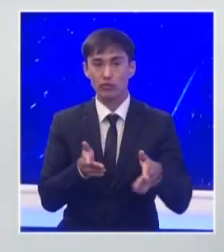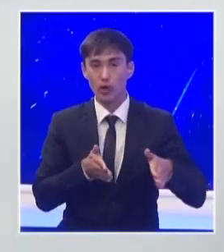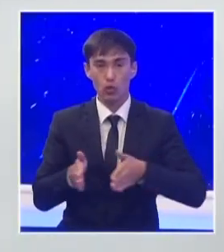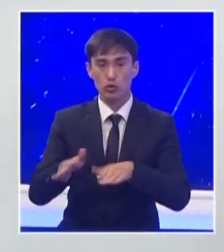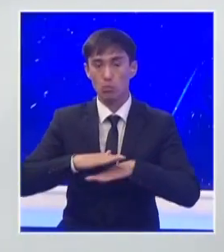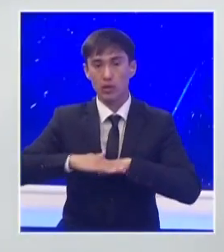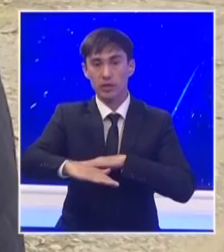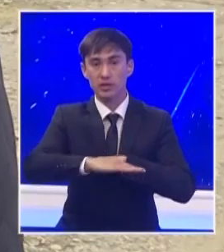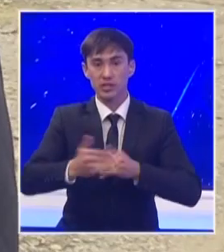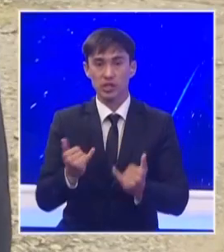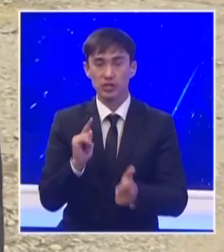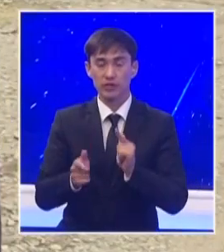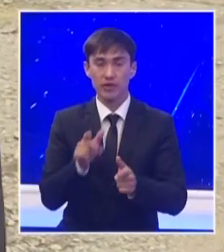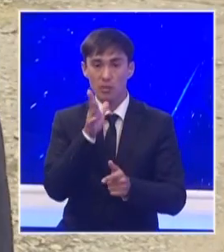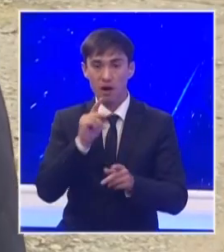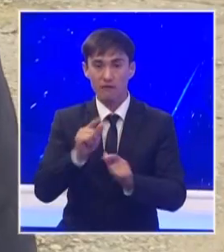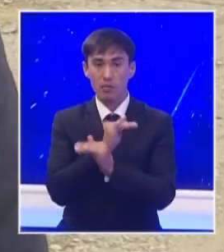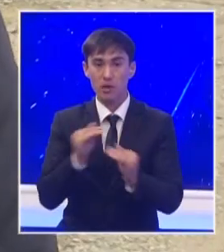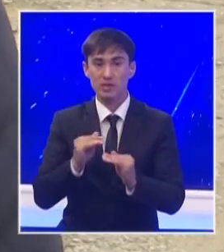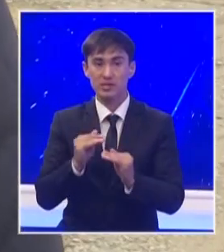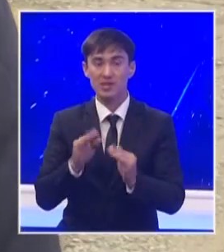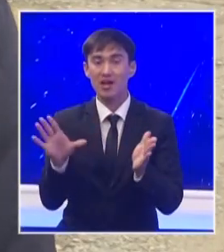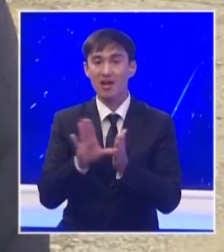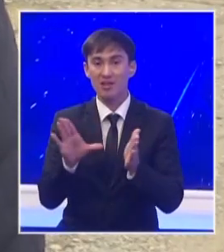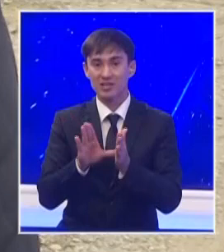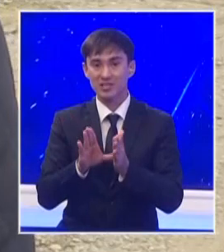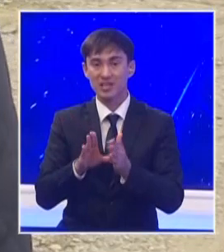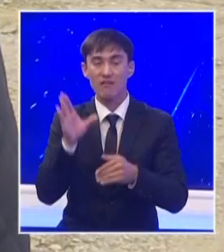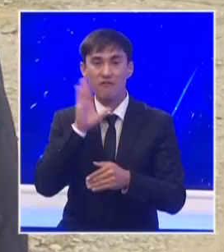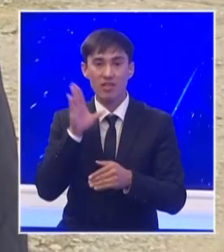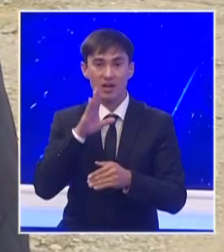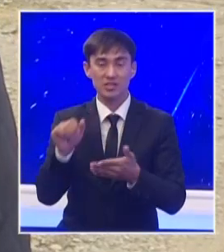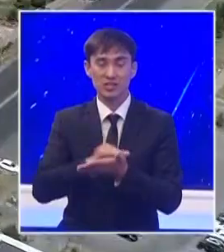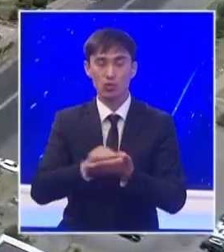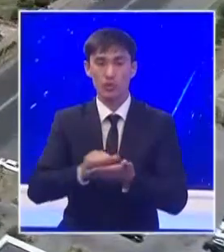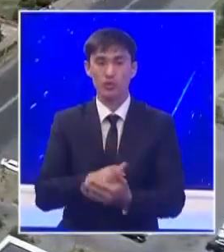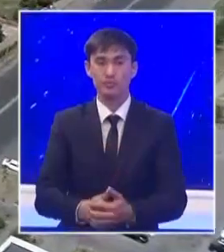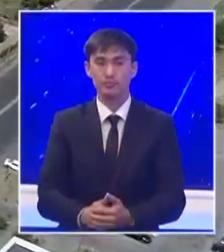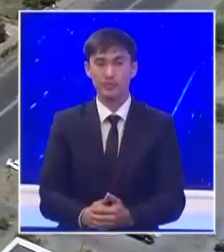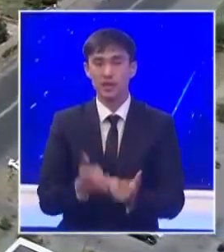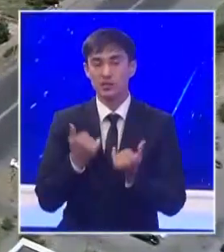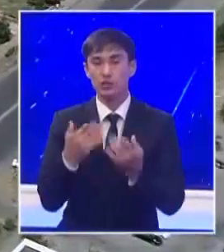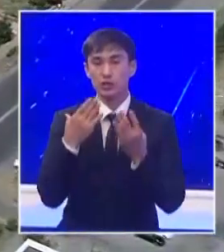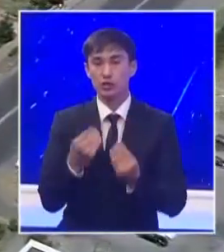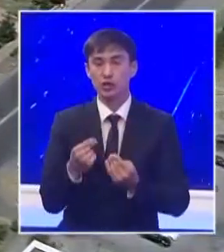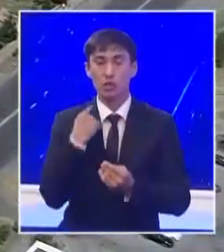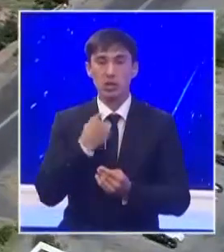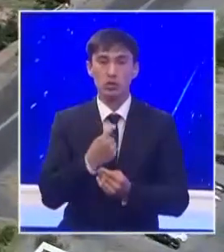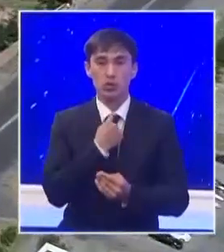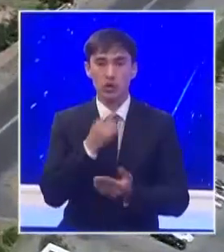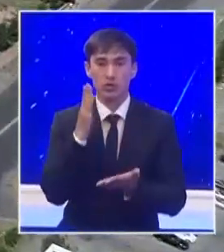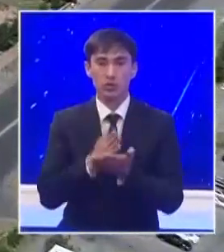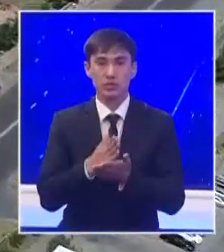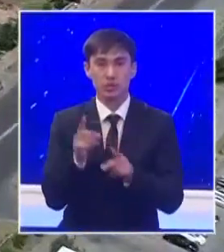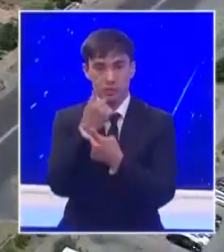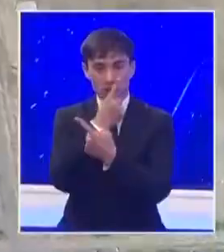покрытие. В настоящее время оформляется и передаются на баланс электротехнические и водохозяйственные документы. На сегодняшний день по Талдыкургану